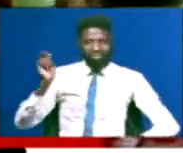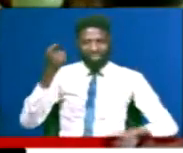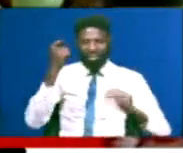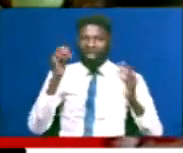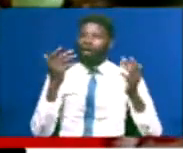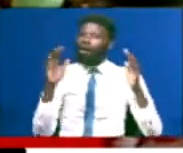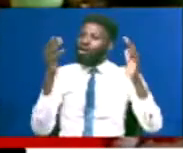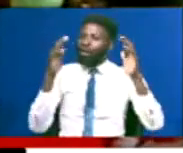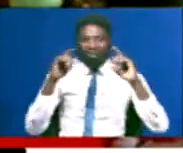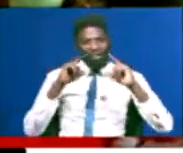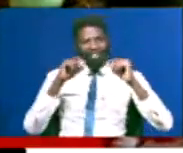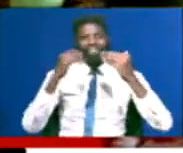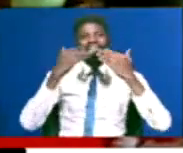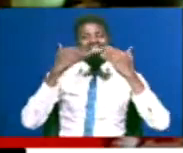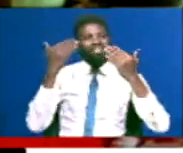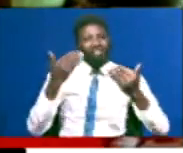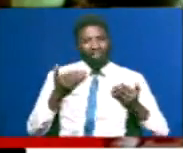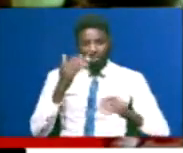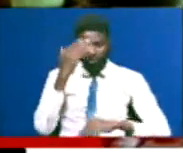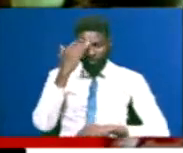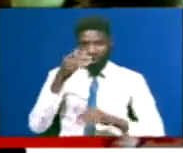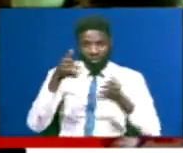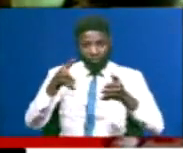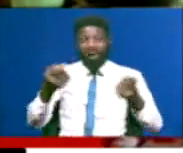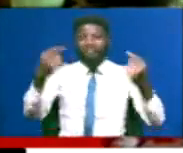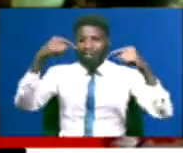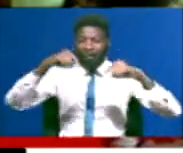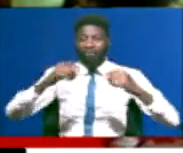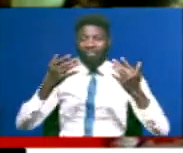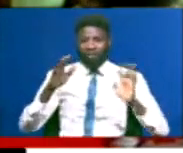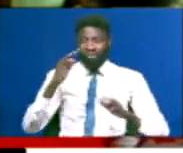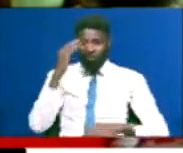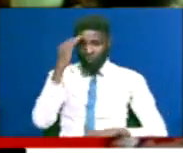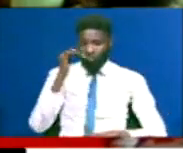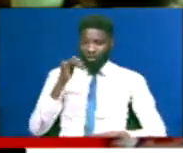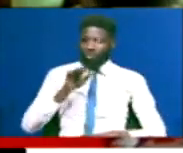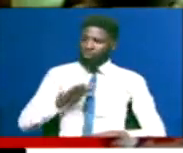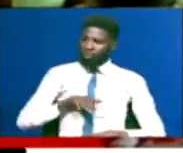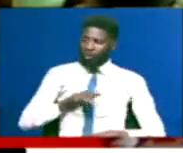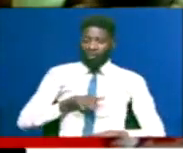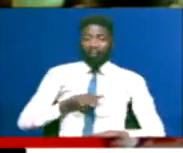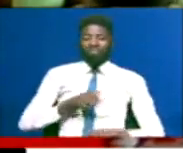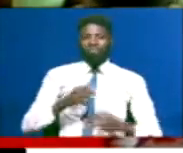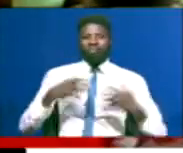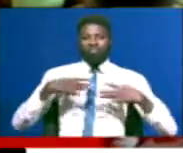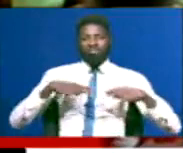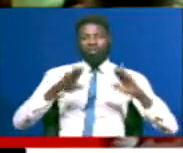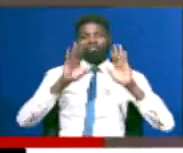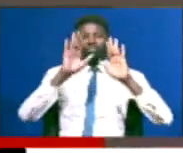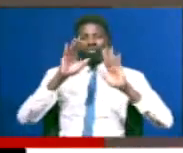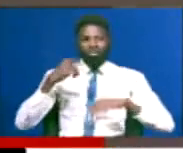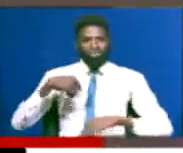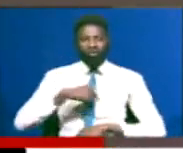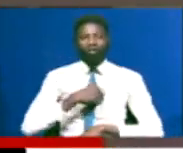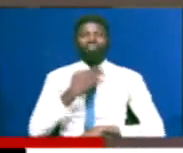Tuseme asante. Amekuja leo kwa sababu wamama ni watu wahimu, si ndio? Sisi tunataka